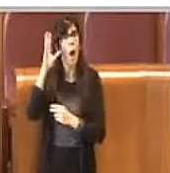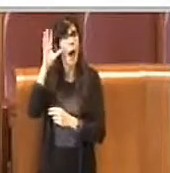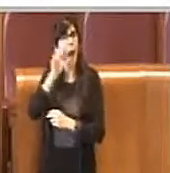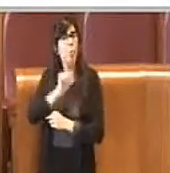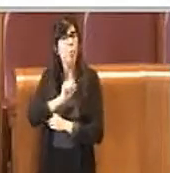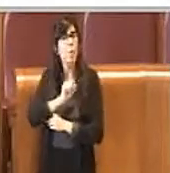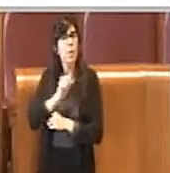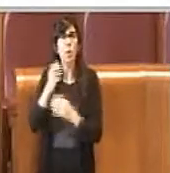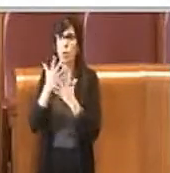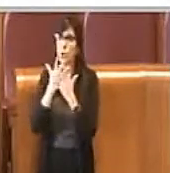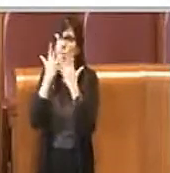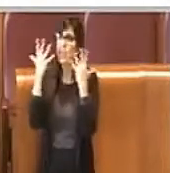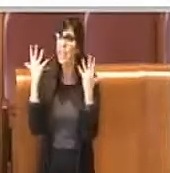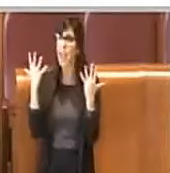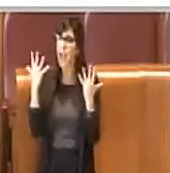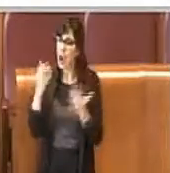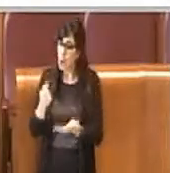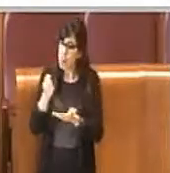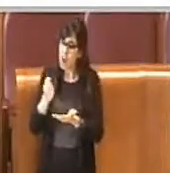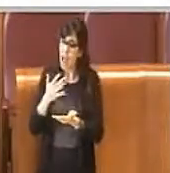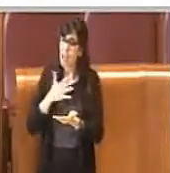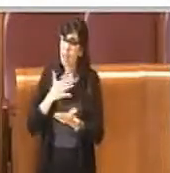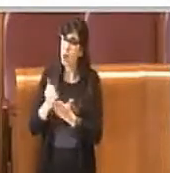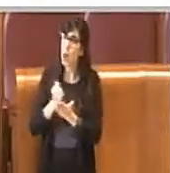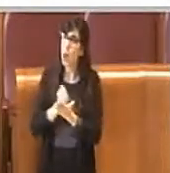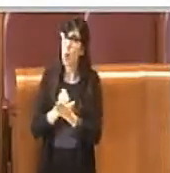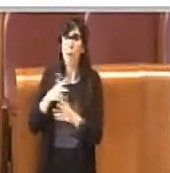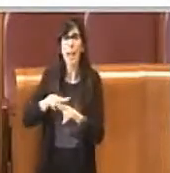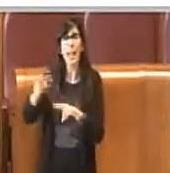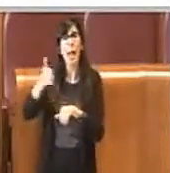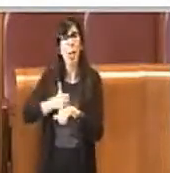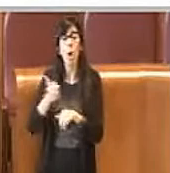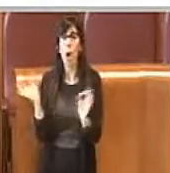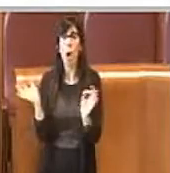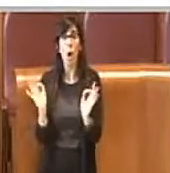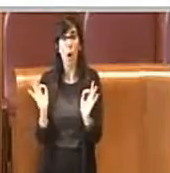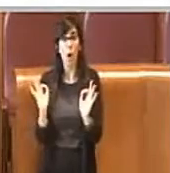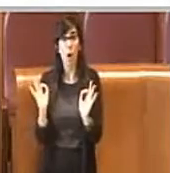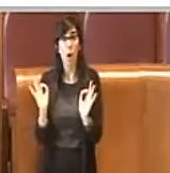cosa consiste il patrimonio documentale capitolino. Quindi è stato avviato un